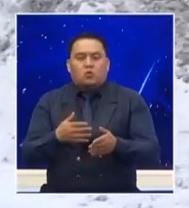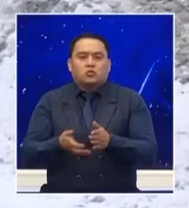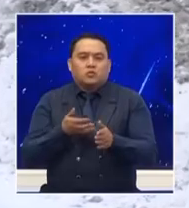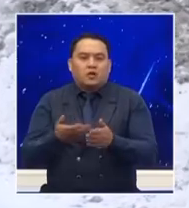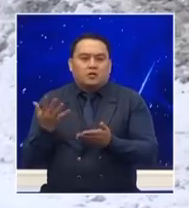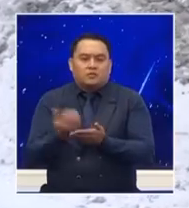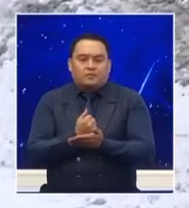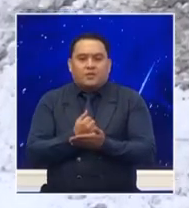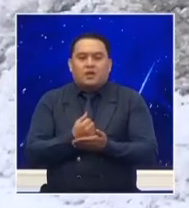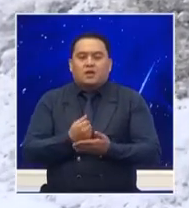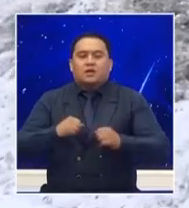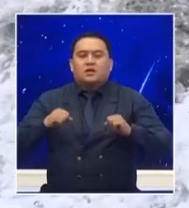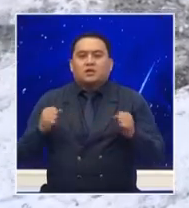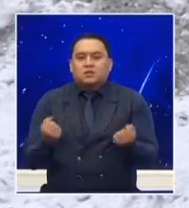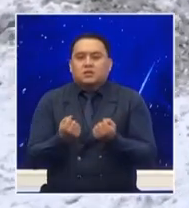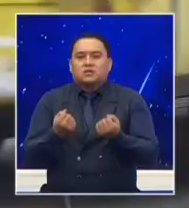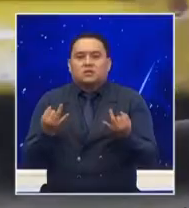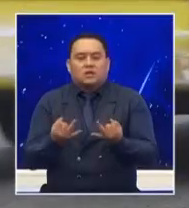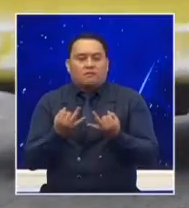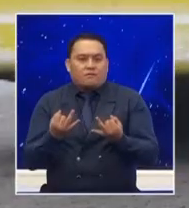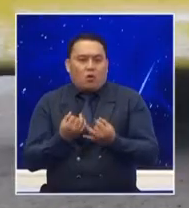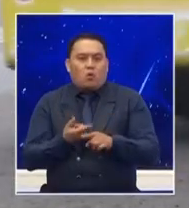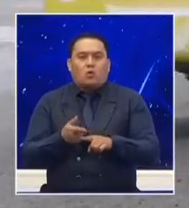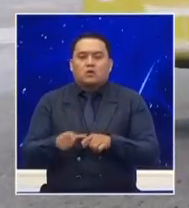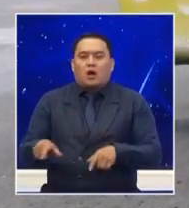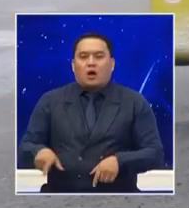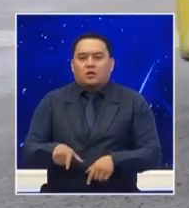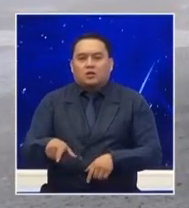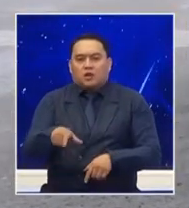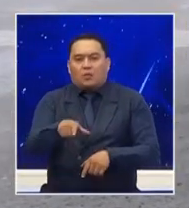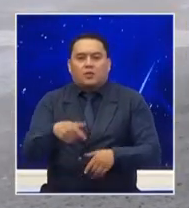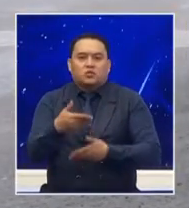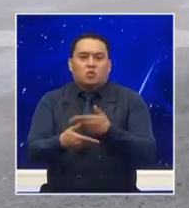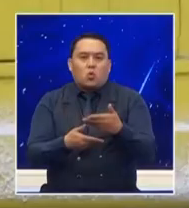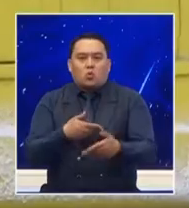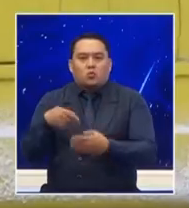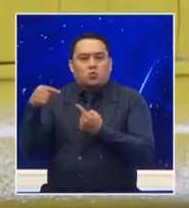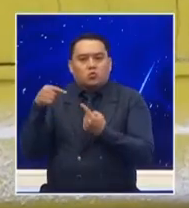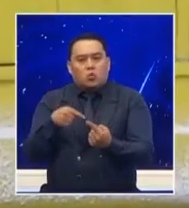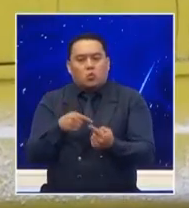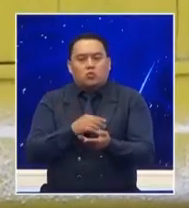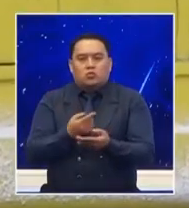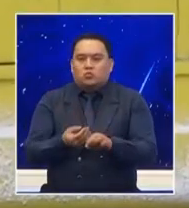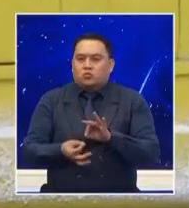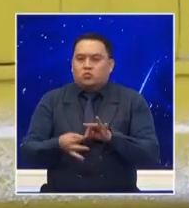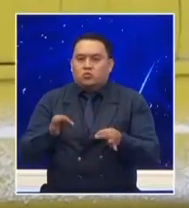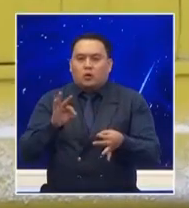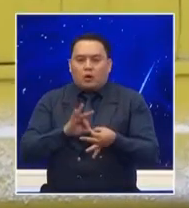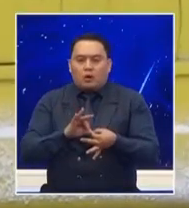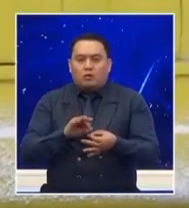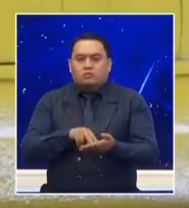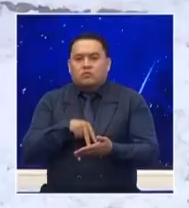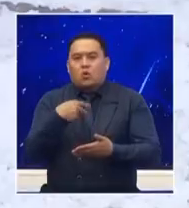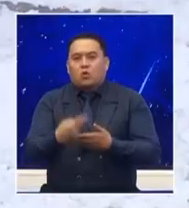қызығы да, шыжығы да мол. Көшелер тазалығына қоса, жаяу жүргіншілер тротуарларында талапқа сай ұстау оңай шаруа емес. Тайып